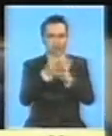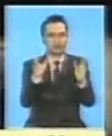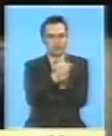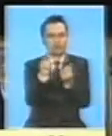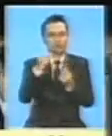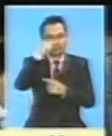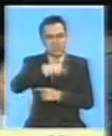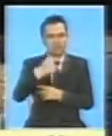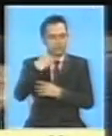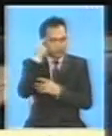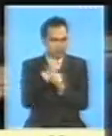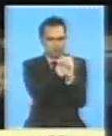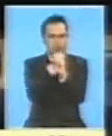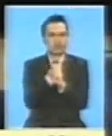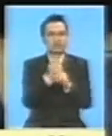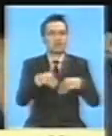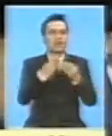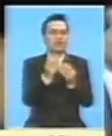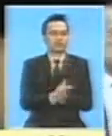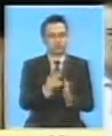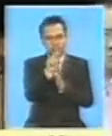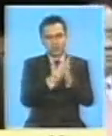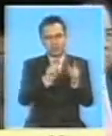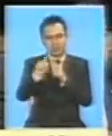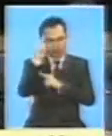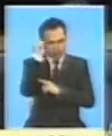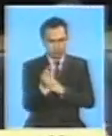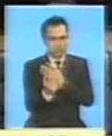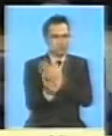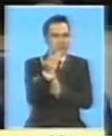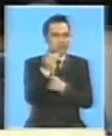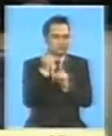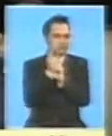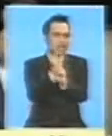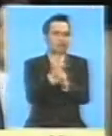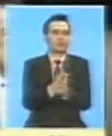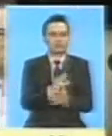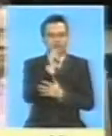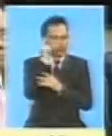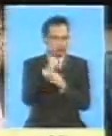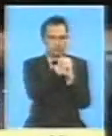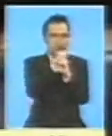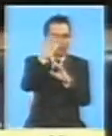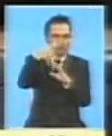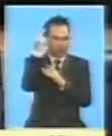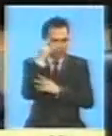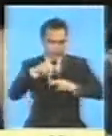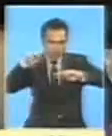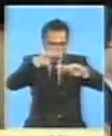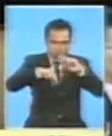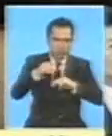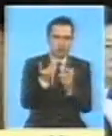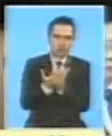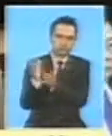นะครับดำเนินการป้องกันแก้ไขบังคับใช้กฎหมายอย่างเข้มงวดเน้นในเชิงป้องกันนะครับมากกว่าปราบปรามนะครับไม่งั้นเราต้องเสียง